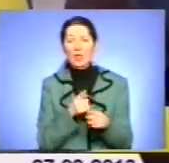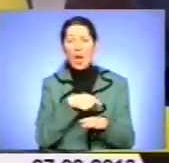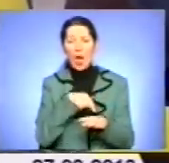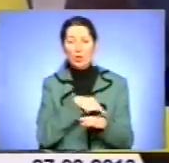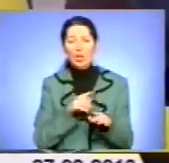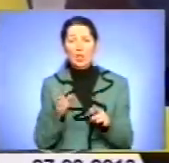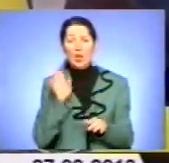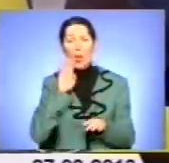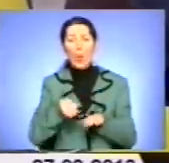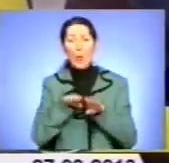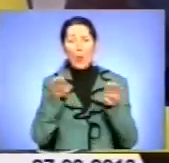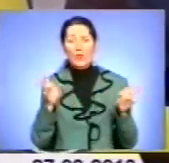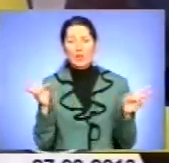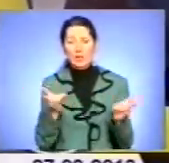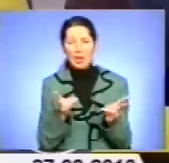регламентами дій всіх служб,